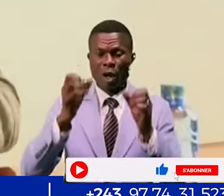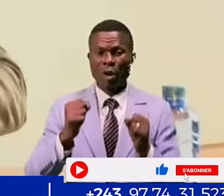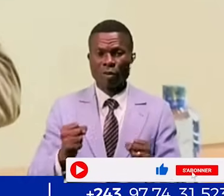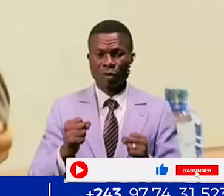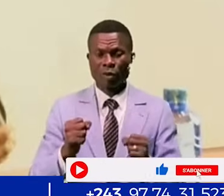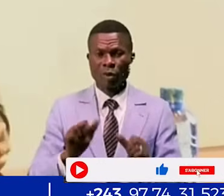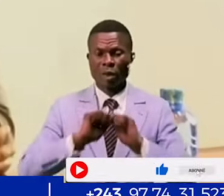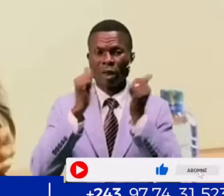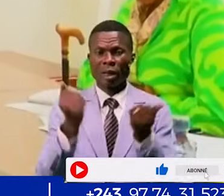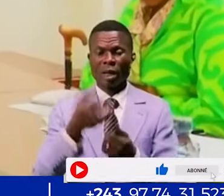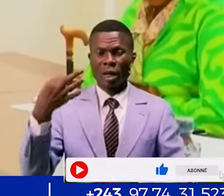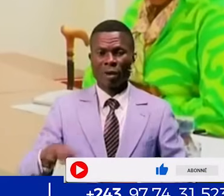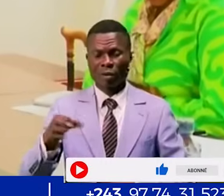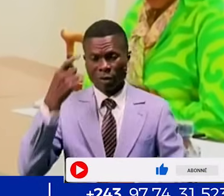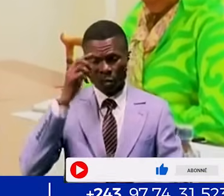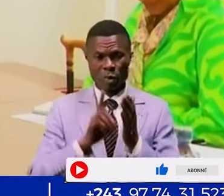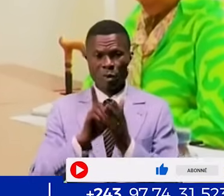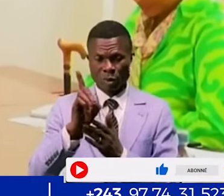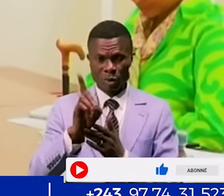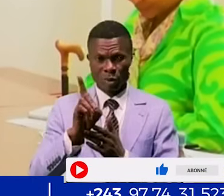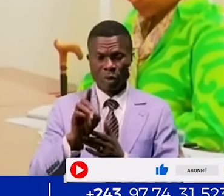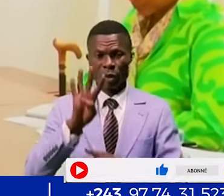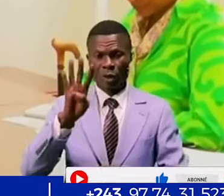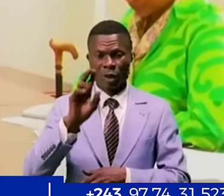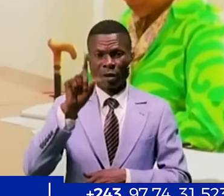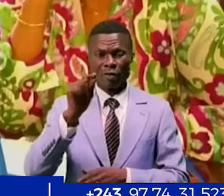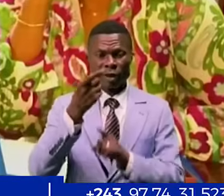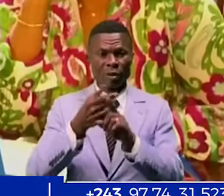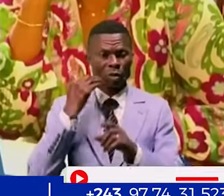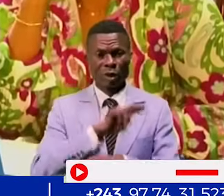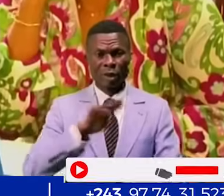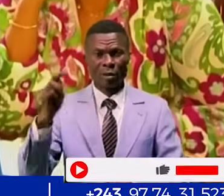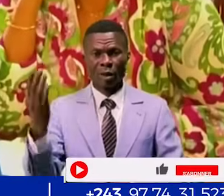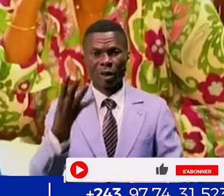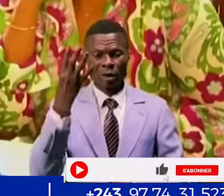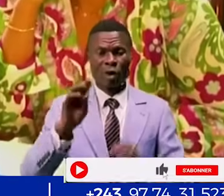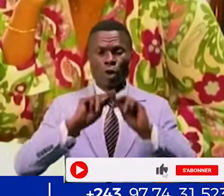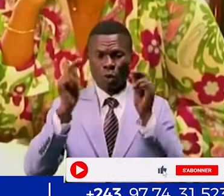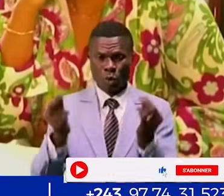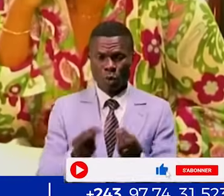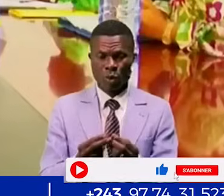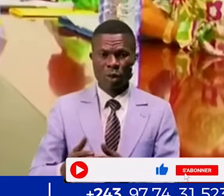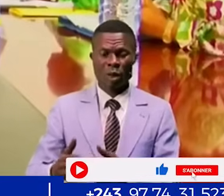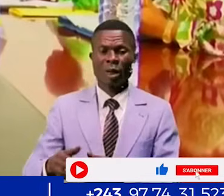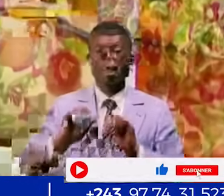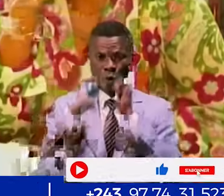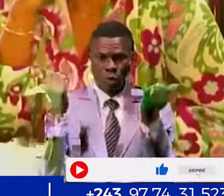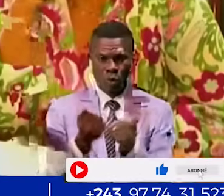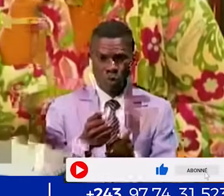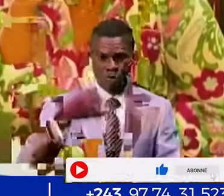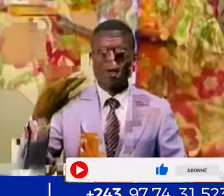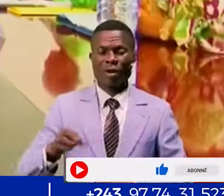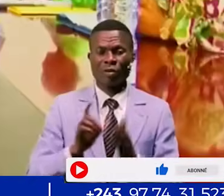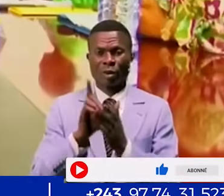par l'Agence française de développement. C'est jeudi 20 juin 2024. La délégation de l'Agence française de